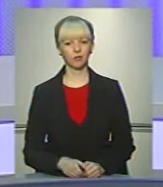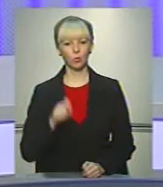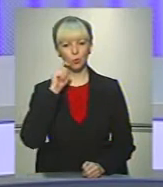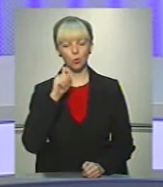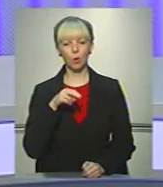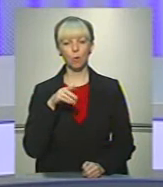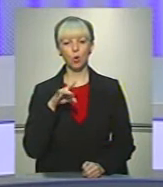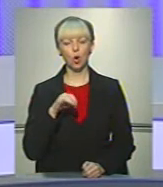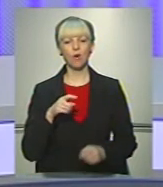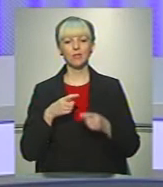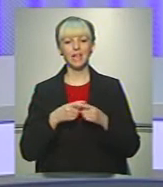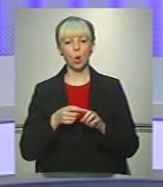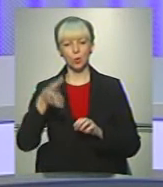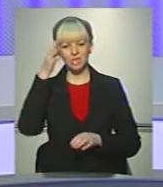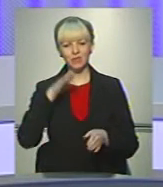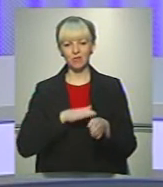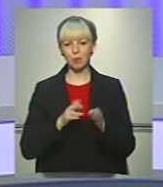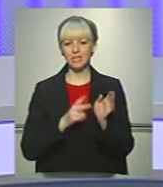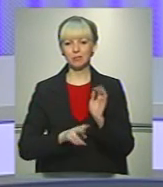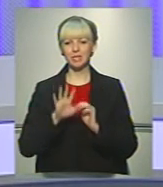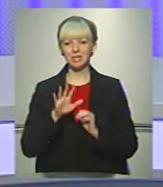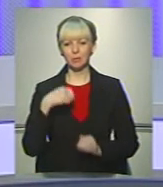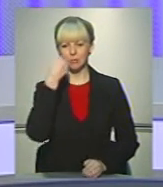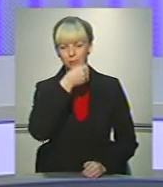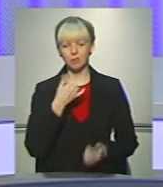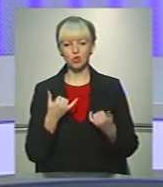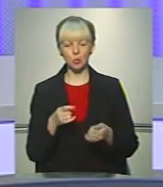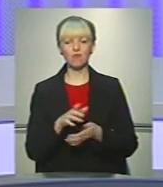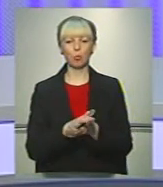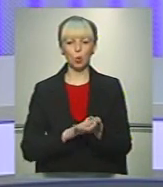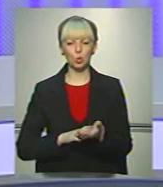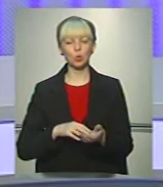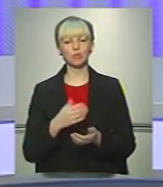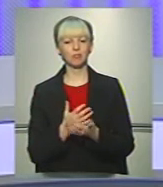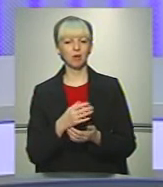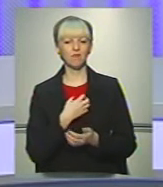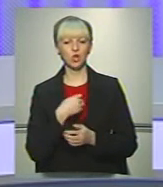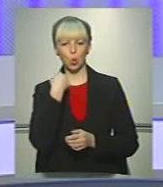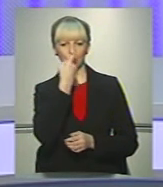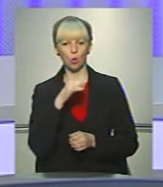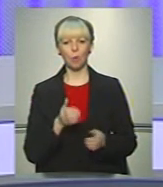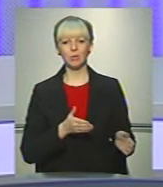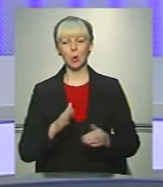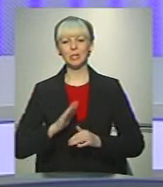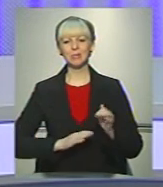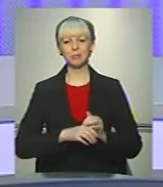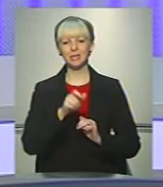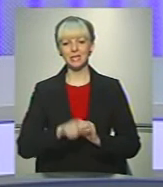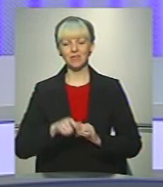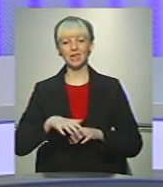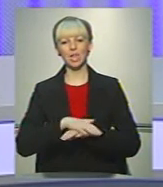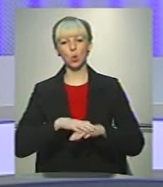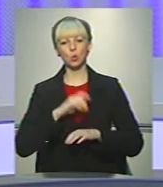Українській профтехосвіті виповнилось 75 років. Сьогодні вона продовжує відігравати важливу роль у підготовці спеціалістів для